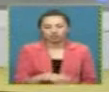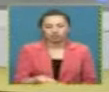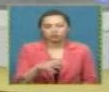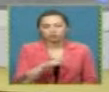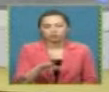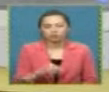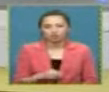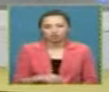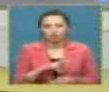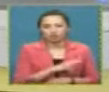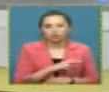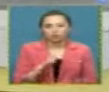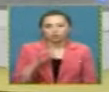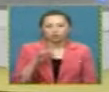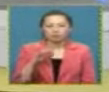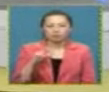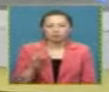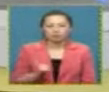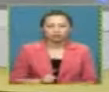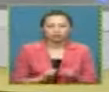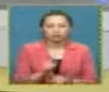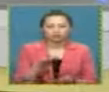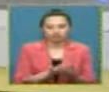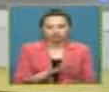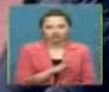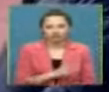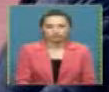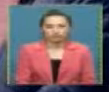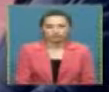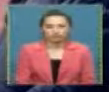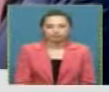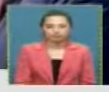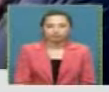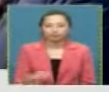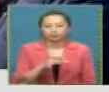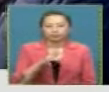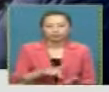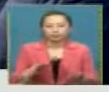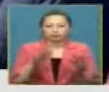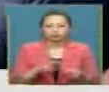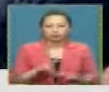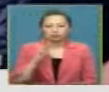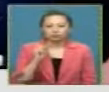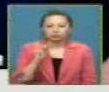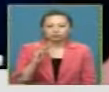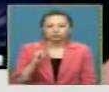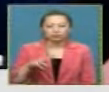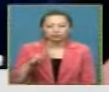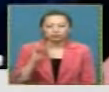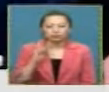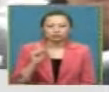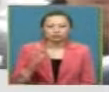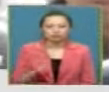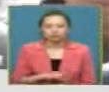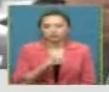сапар барысында Ордабасы клубы стадиондарының жай-күйімен танысты. Облыс орталығындағы Қажымұқан орталық стадионның ахуалы